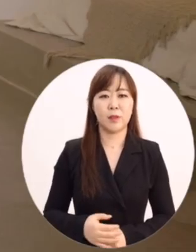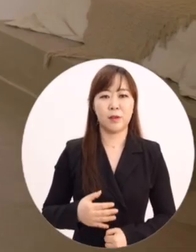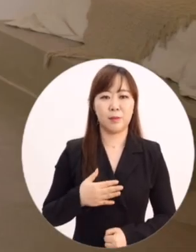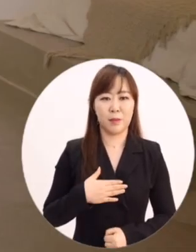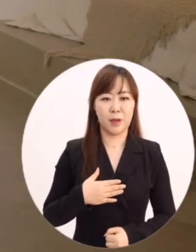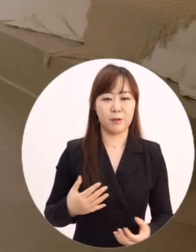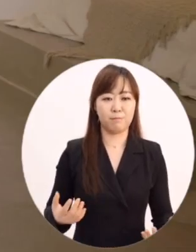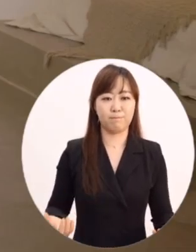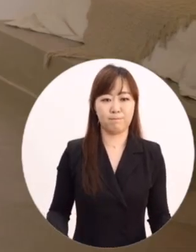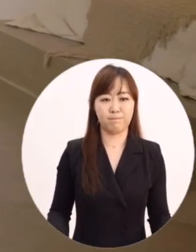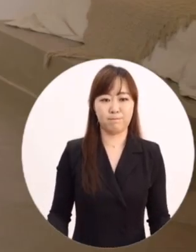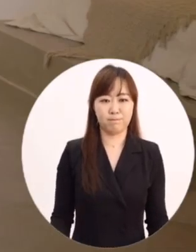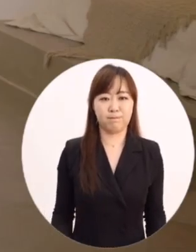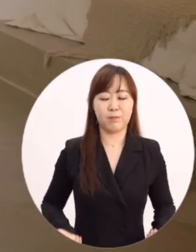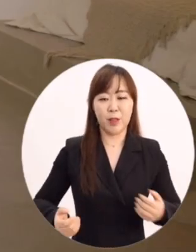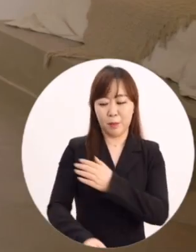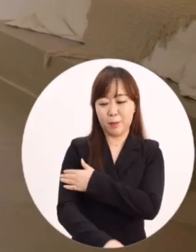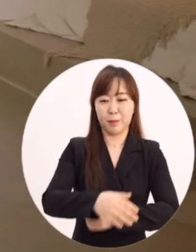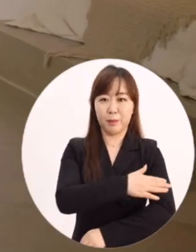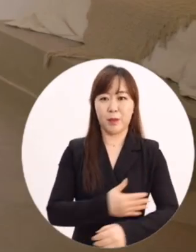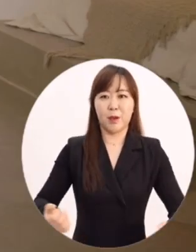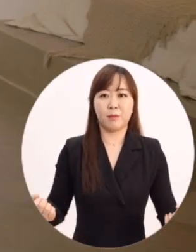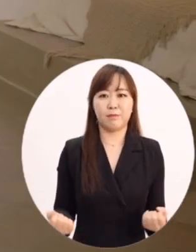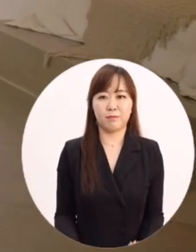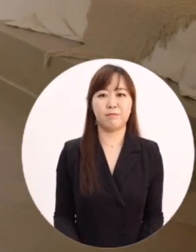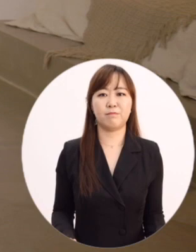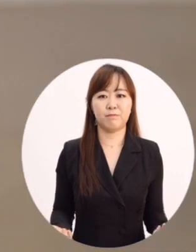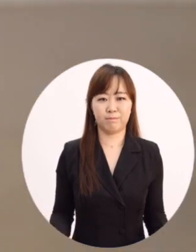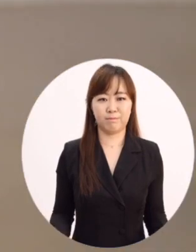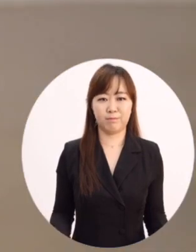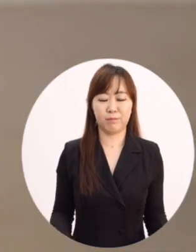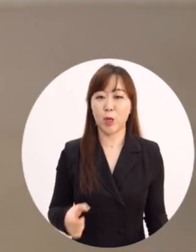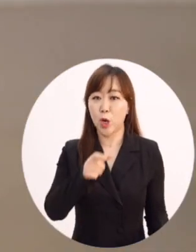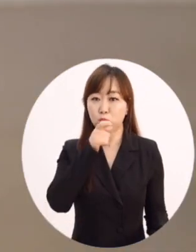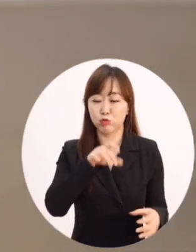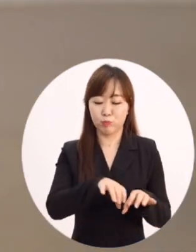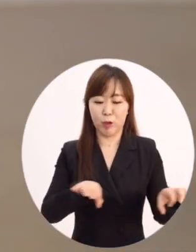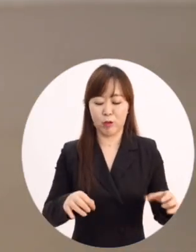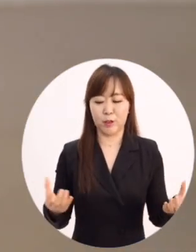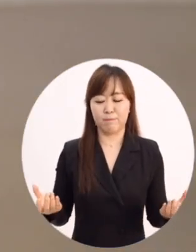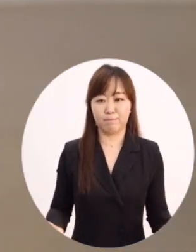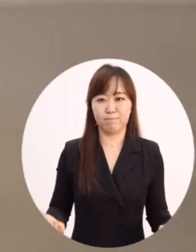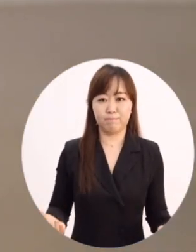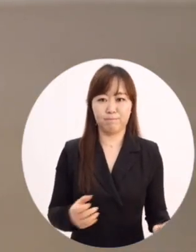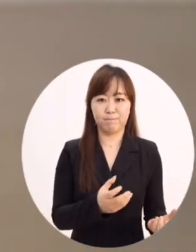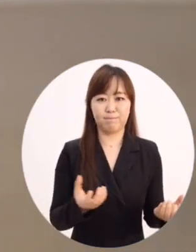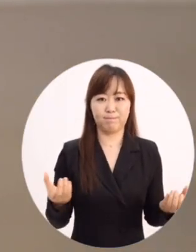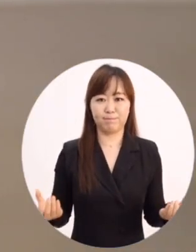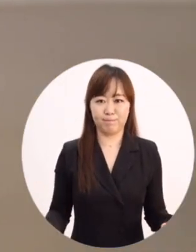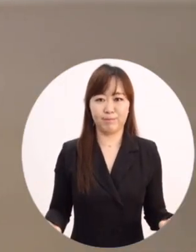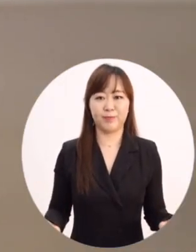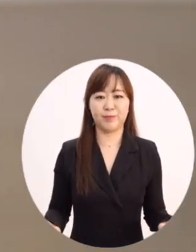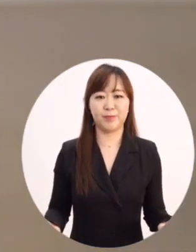팔을 몸통에 붙이고 손바닥이 위를 향하게 하여 생수병을 양손에 잡습니다.